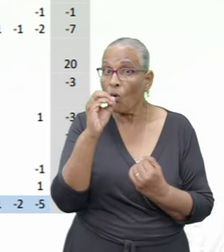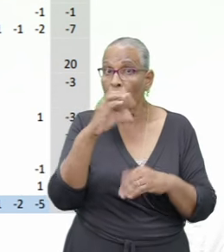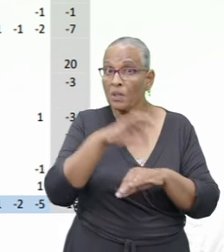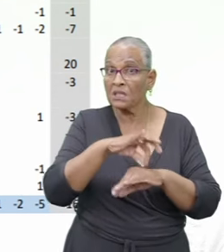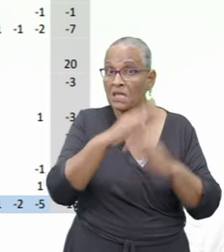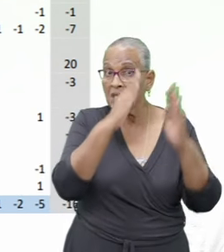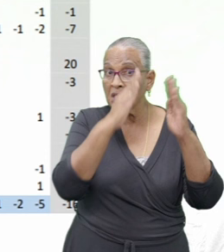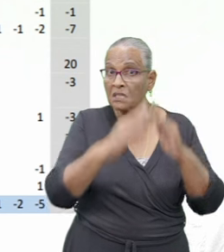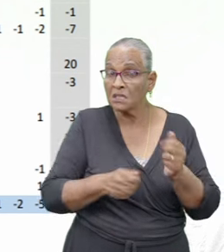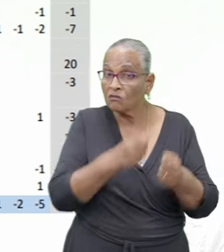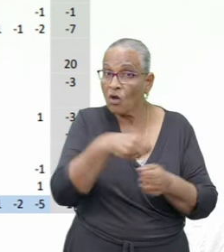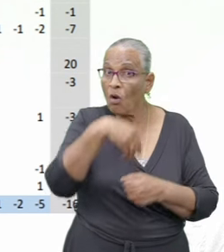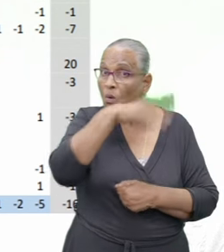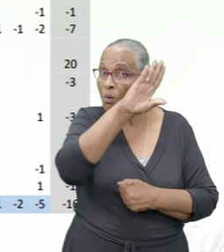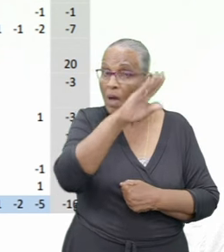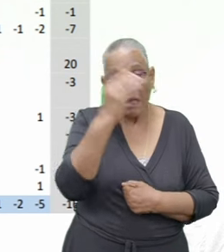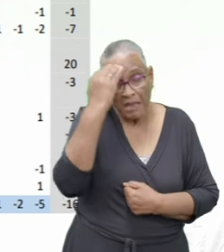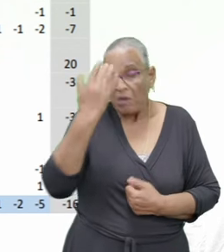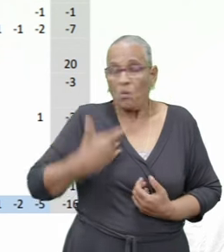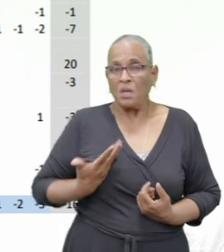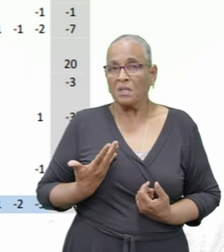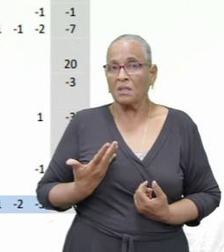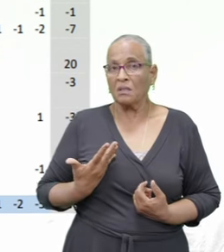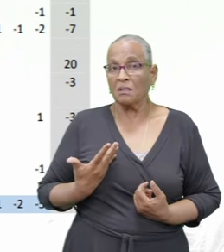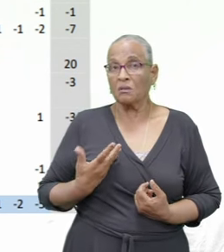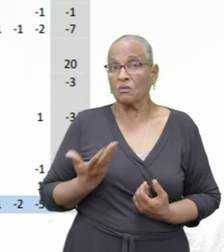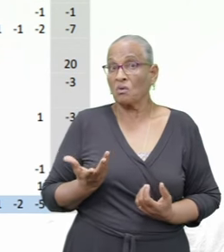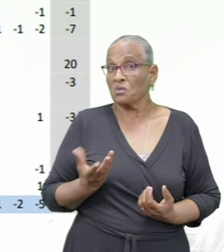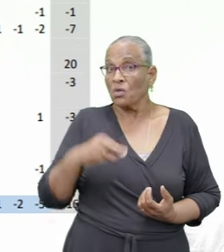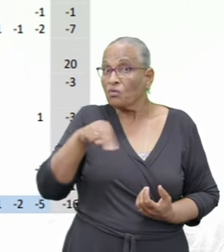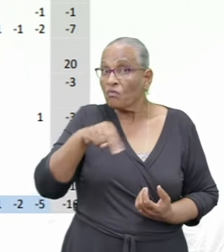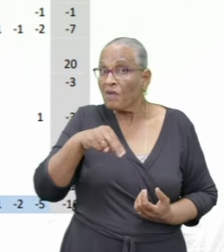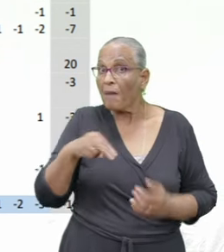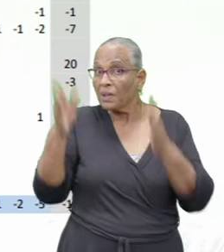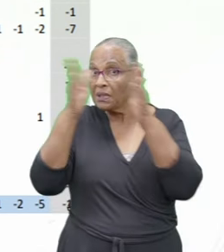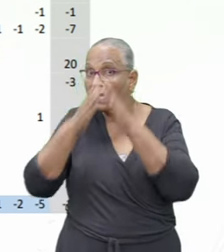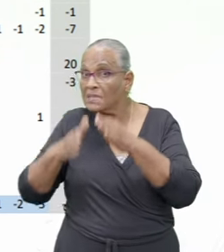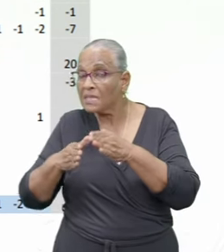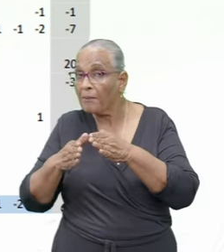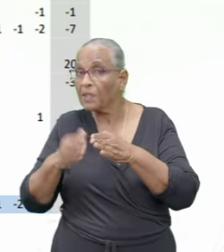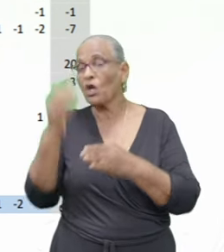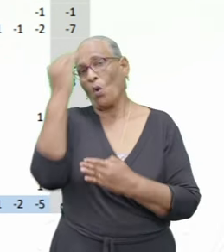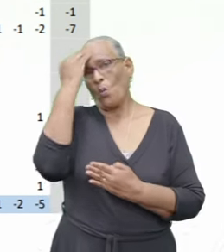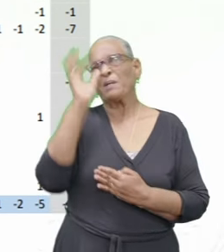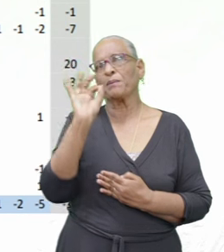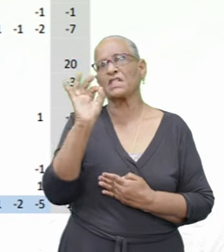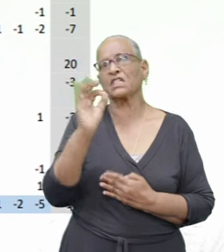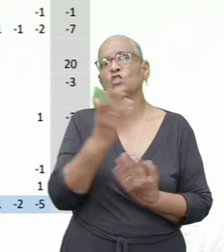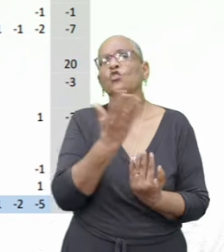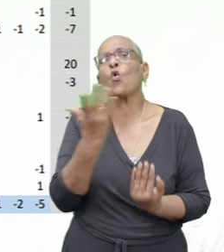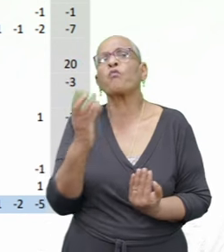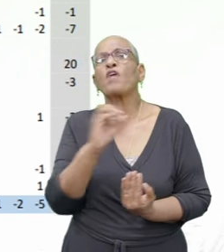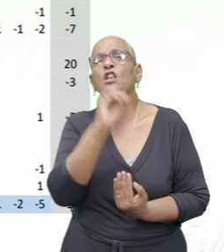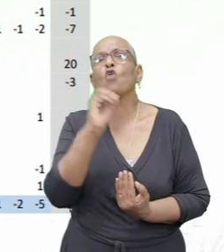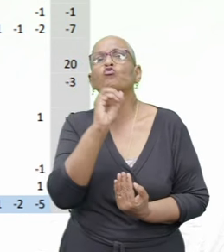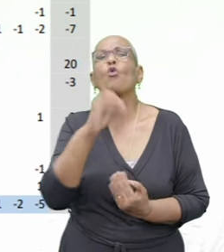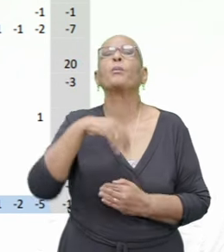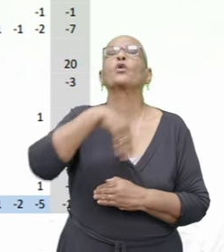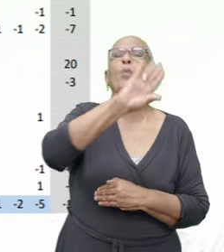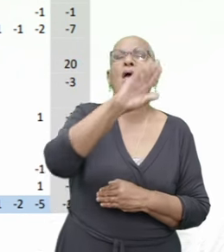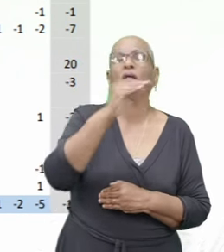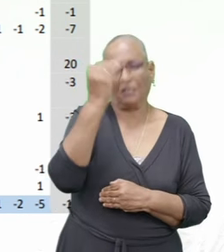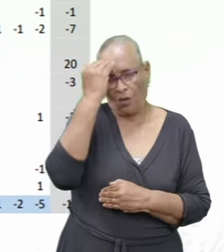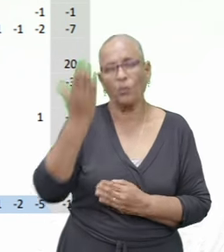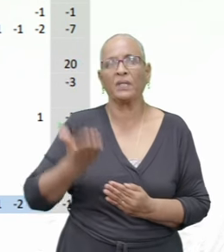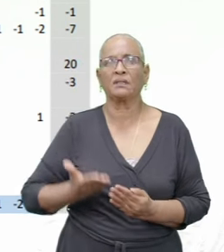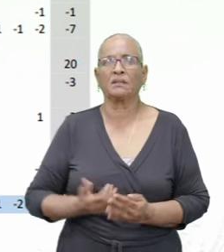vertrokken zijn in november. Dus dan gaan we in december handelen. Snapt u me? Dus dat bedoel ik met het nauwlettend in de gaten houden. U